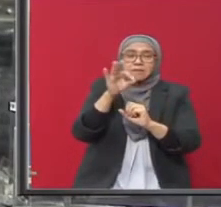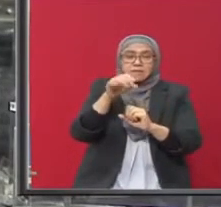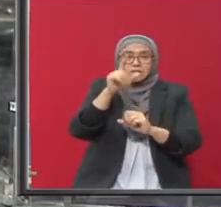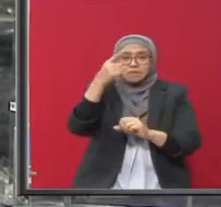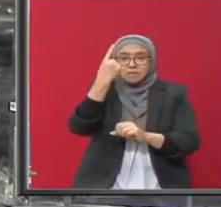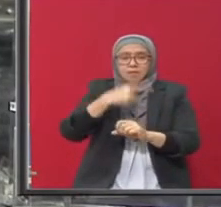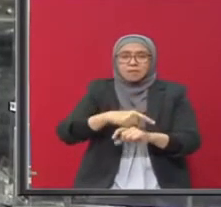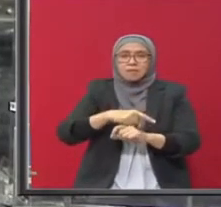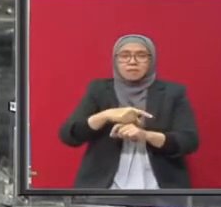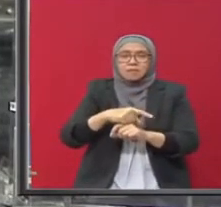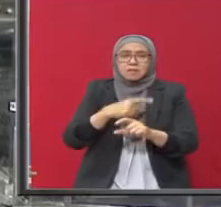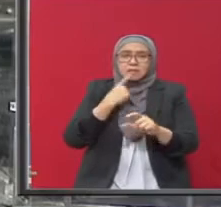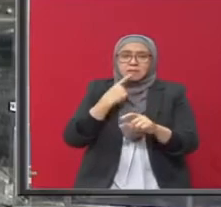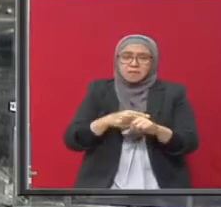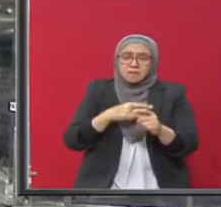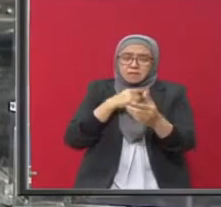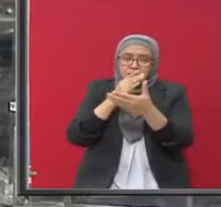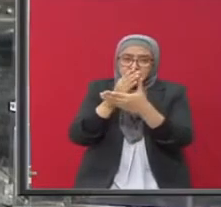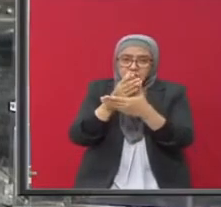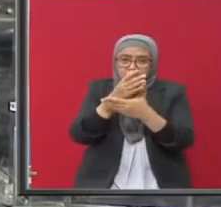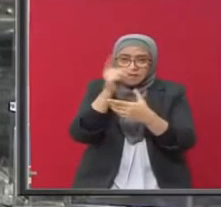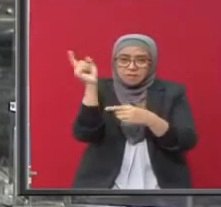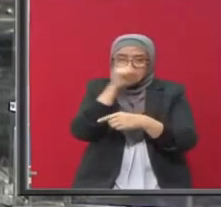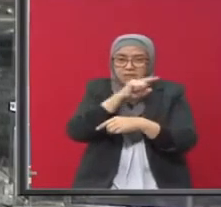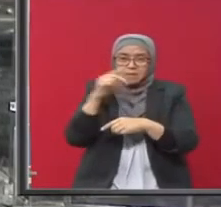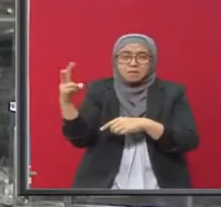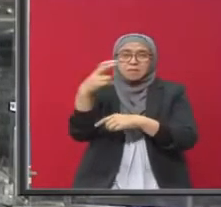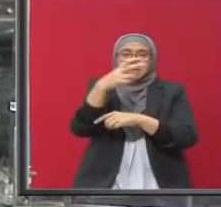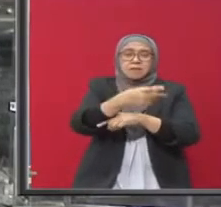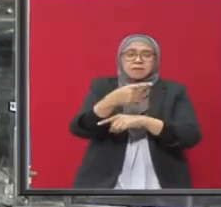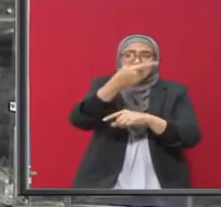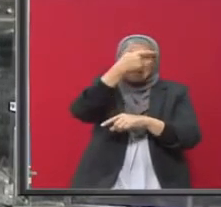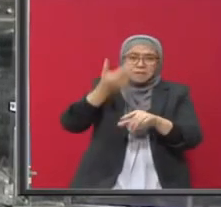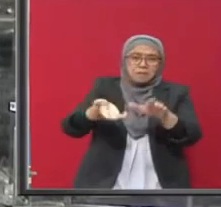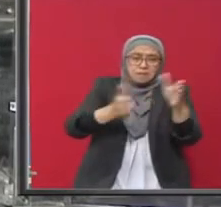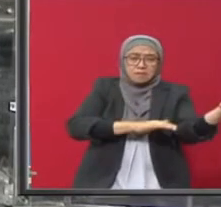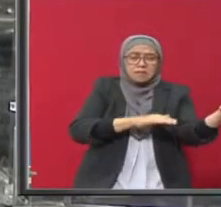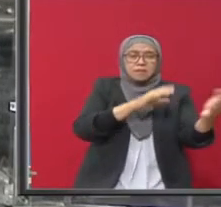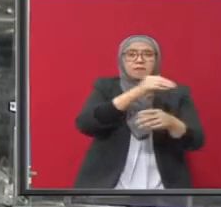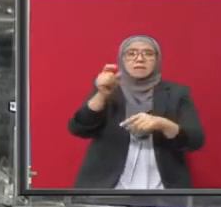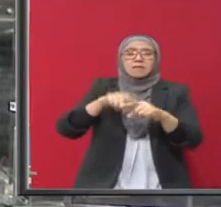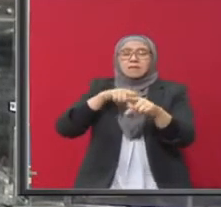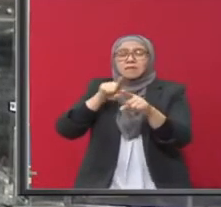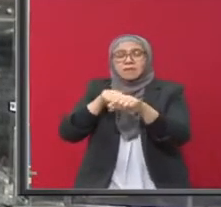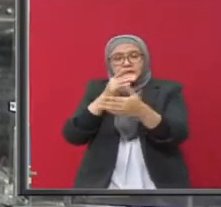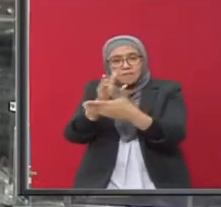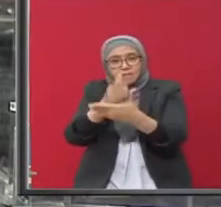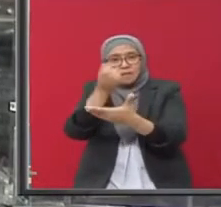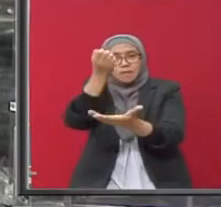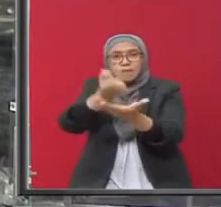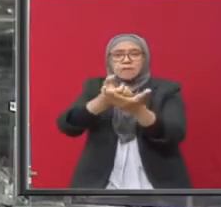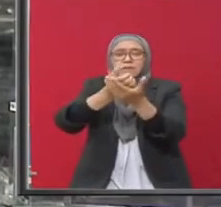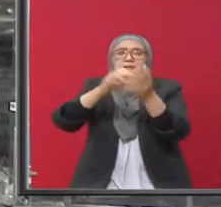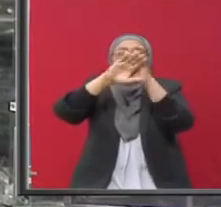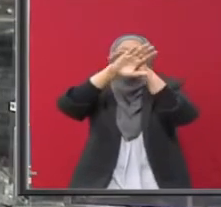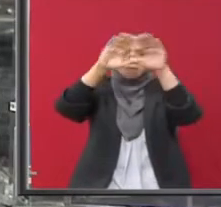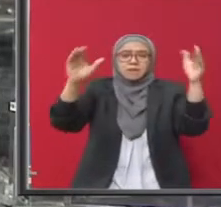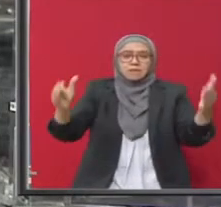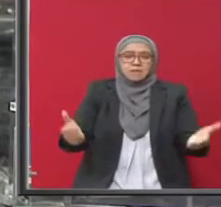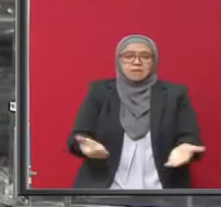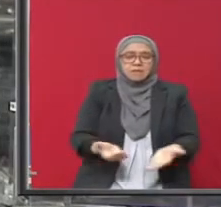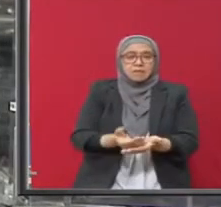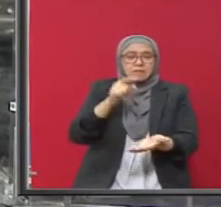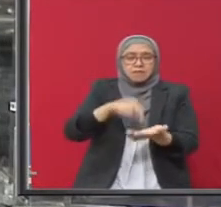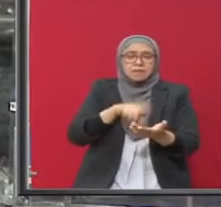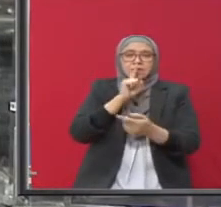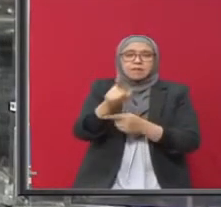ekonomi negara-negara sedunia. Malaysia tidak terkecuali dari penularan wabak ini. Perkara ini memberi kesan yang amat